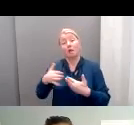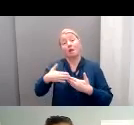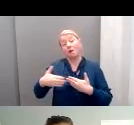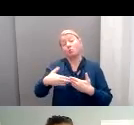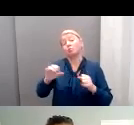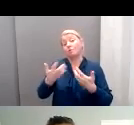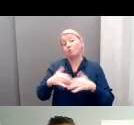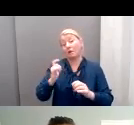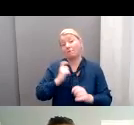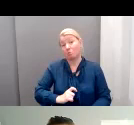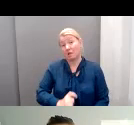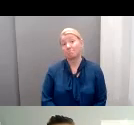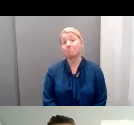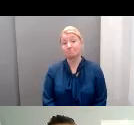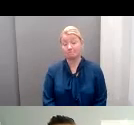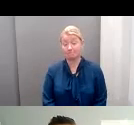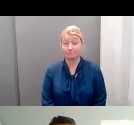mig.